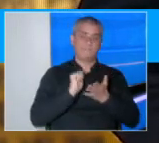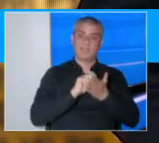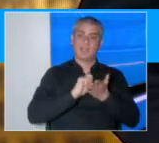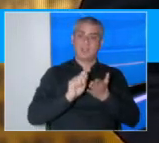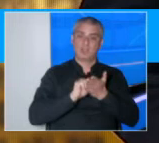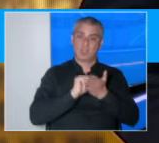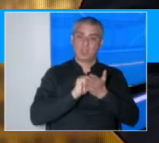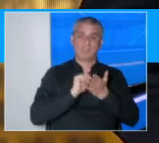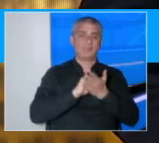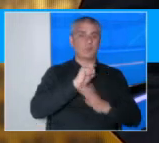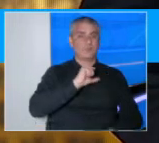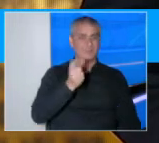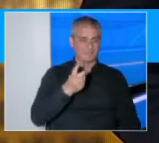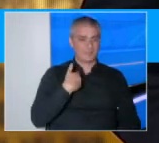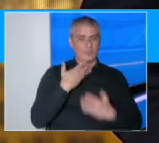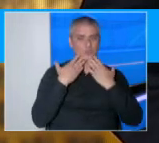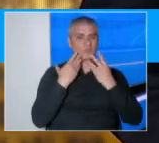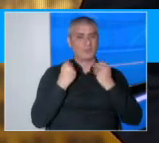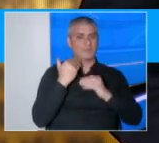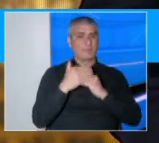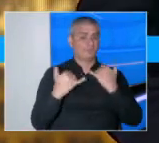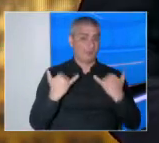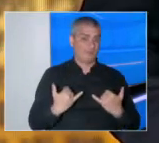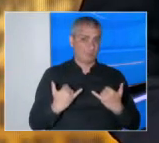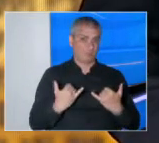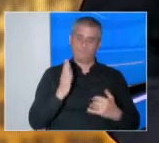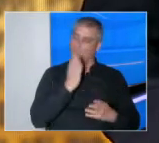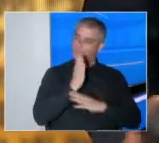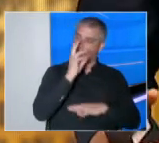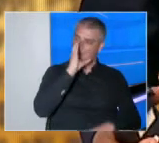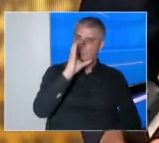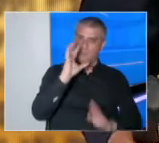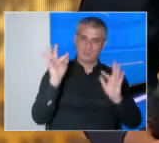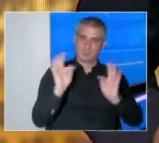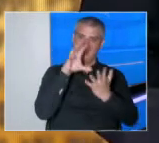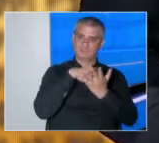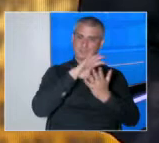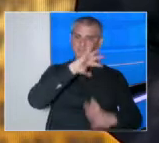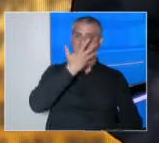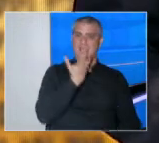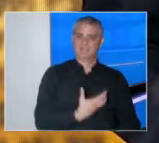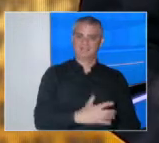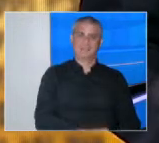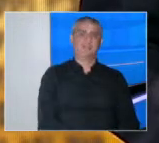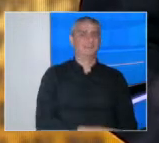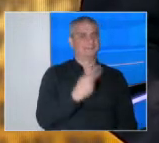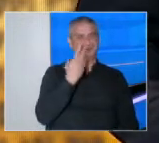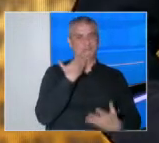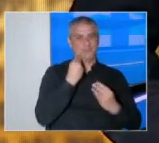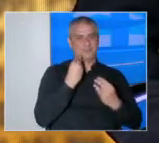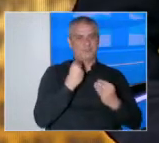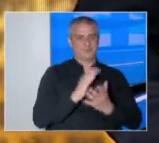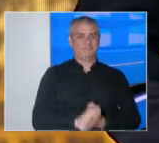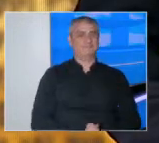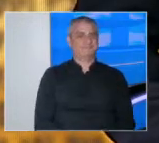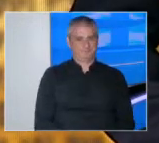ועיתונאי במעריב, אנחנו נודה לך בשלב הזה, וגש לראות את הטקס המרכזי בהר הרצל. תודה לך, נדב.